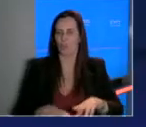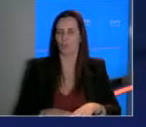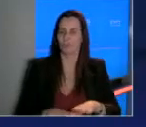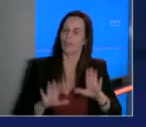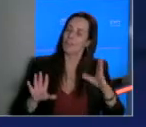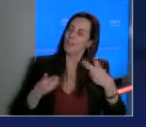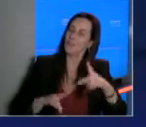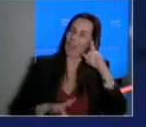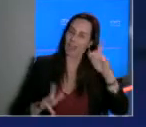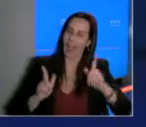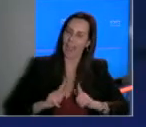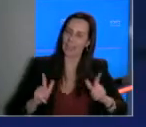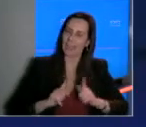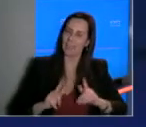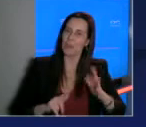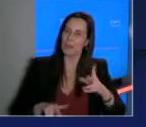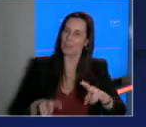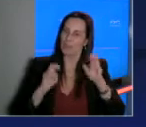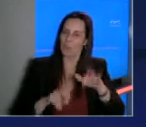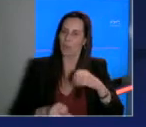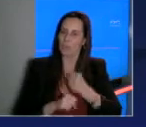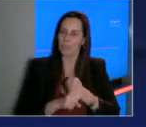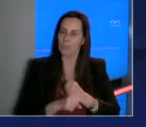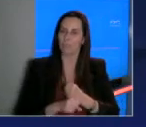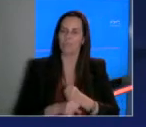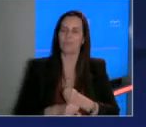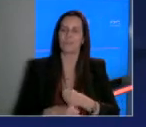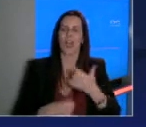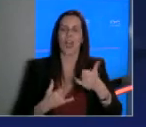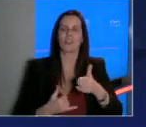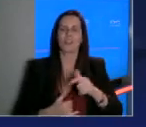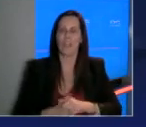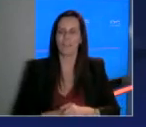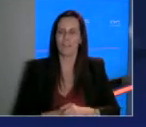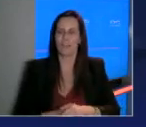אחי, חכי, אולי אם הייתה להם ההזדמנות, הם גם היו עושים שיר כס. דינה דיין